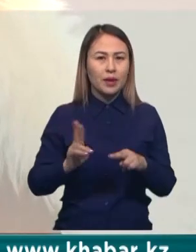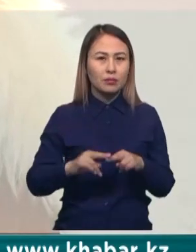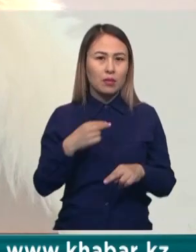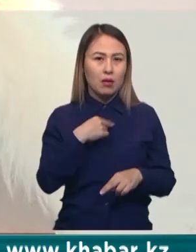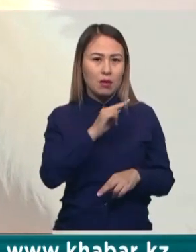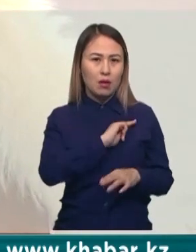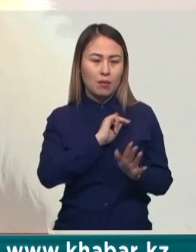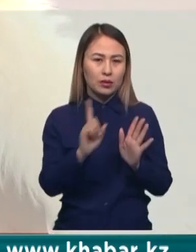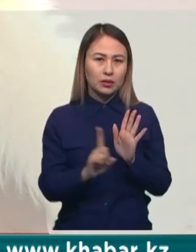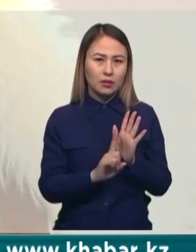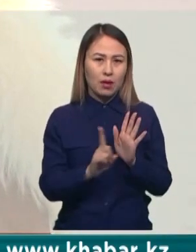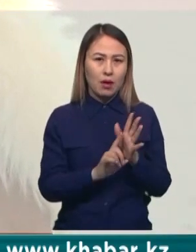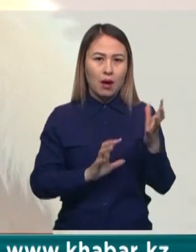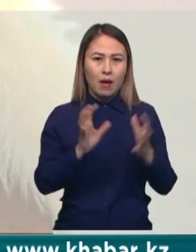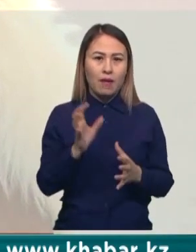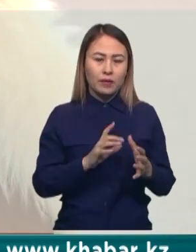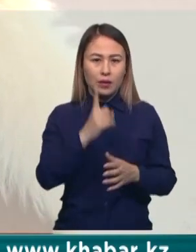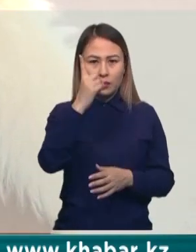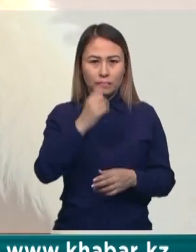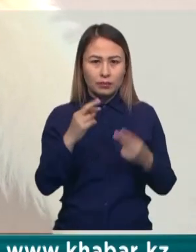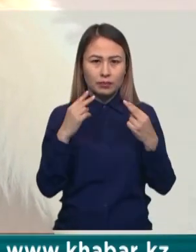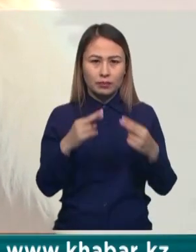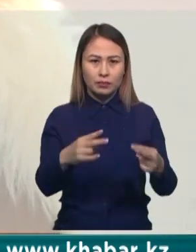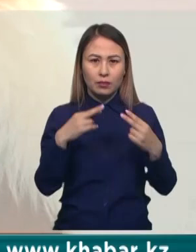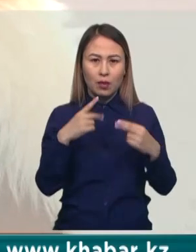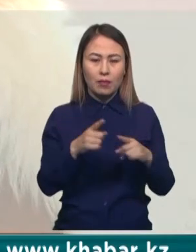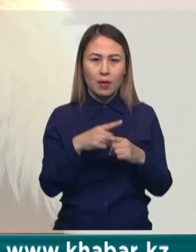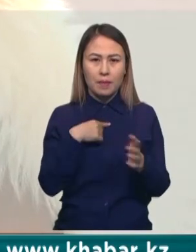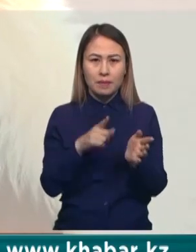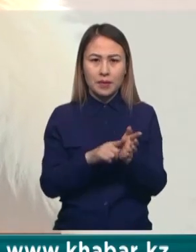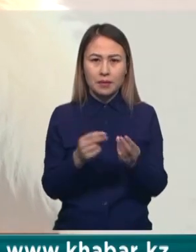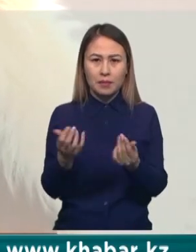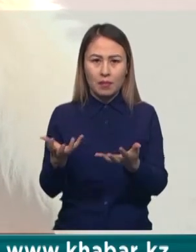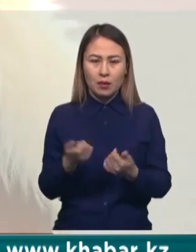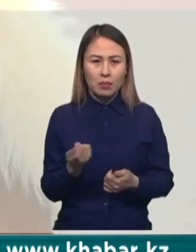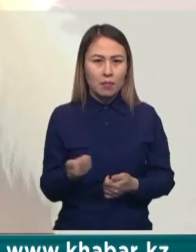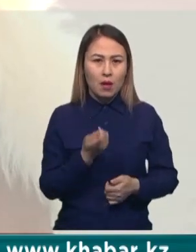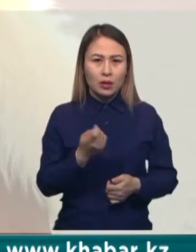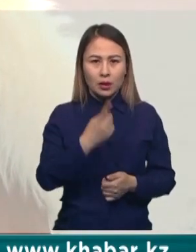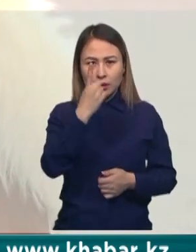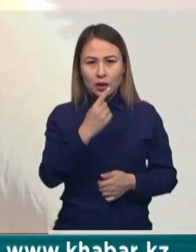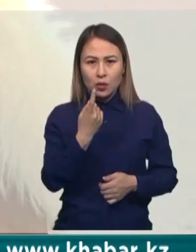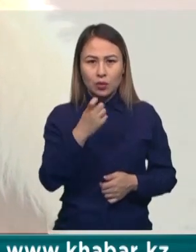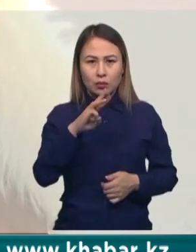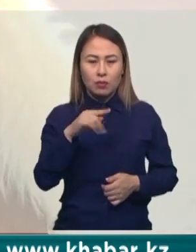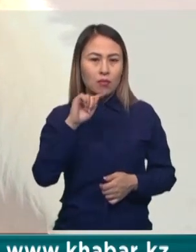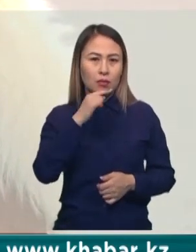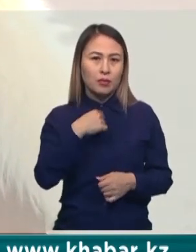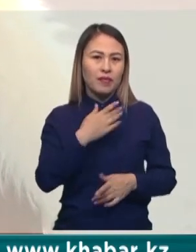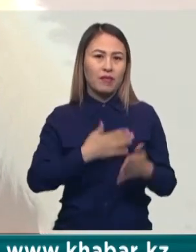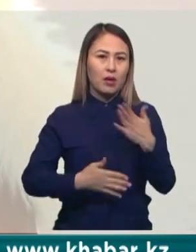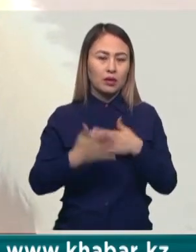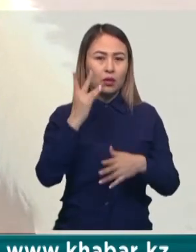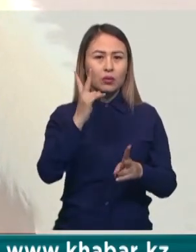бабымен қоғамдық көлікке күніне бірнеше рет мінем. Алатын пенсиям да көп емес. Күніне 100 теңге үнемдесем де қуанам. Мен